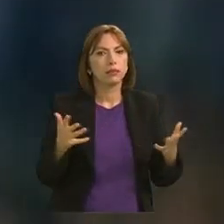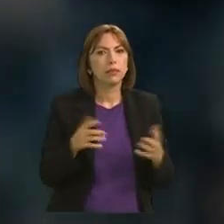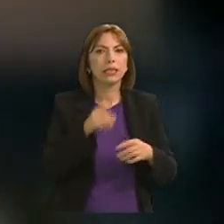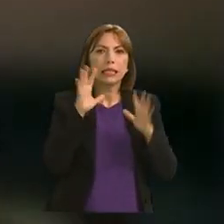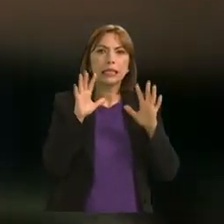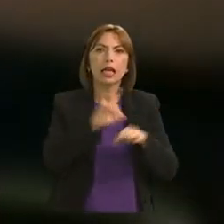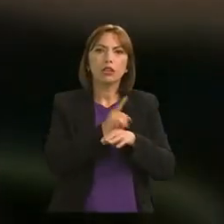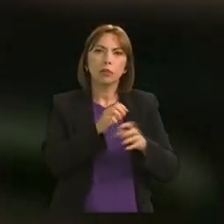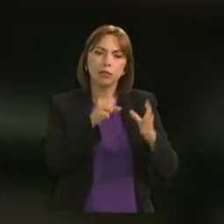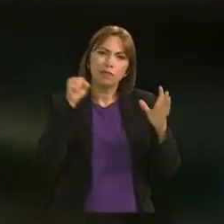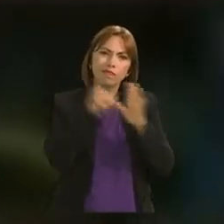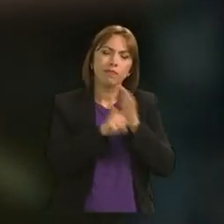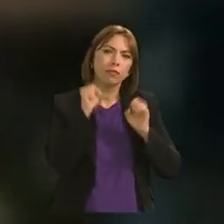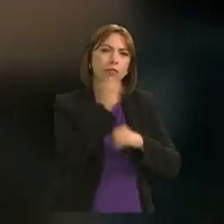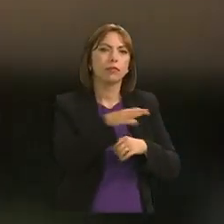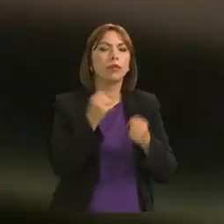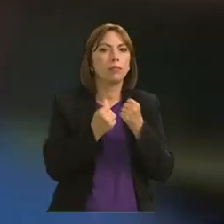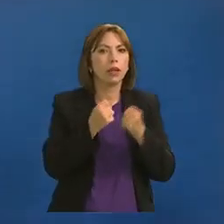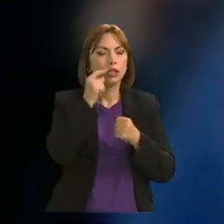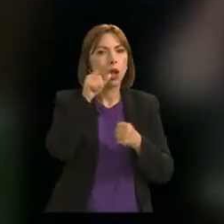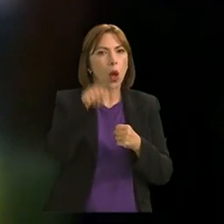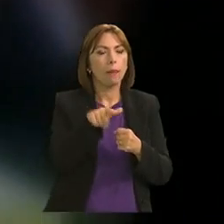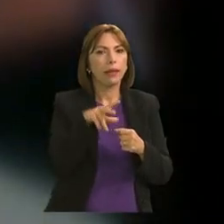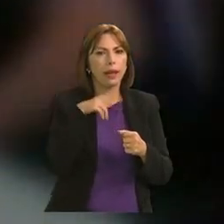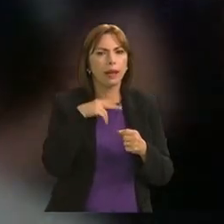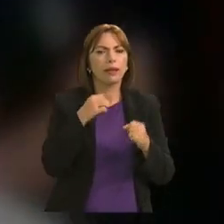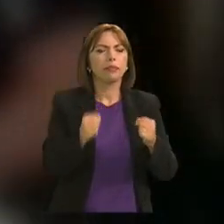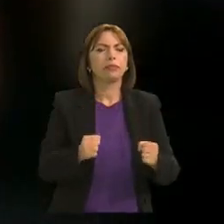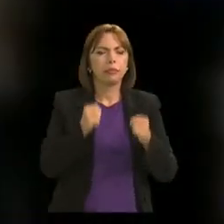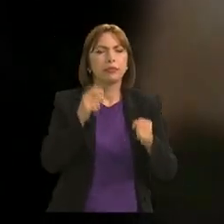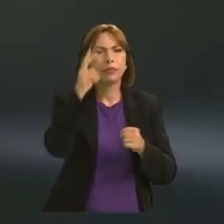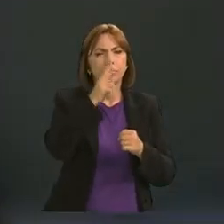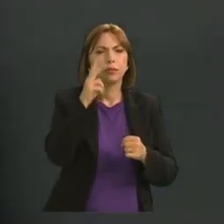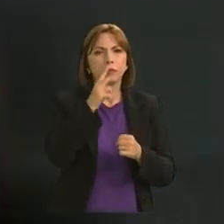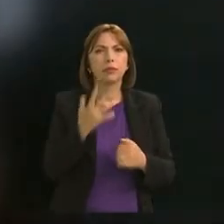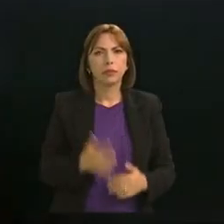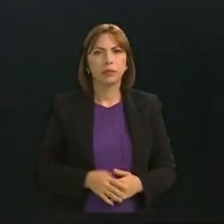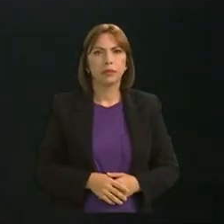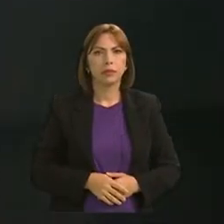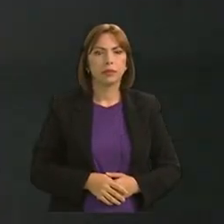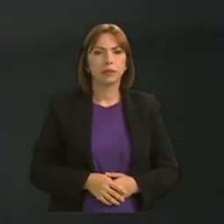10 minute să-l bage în mașină pe individul aflat evident într-o stare avansată de ebrietate.